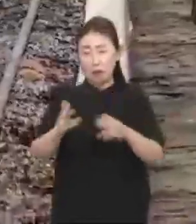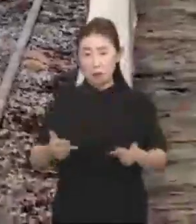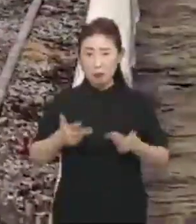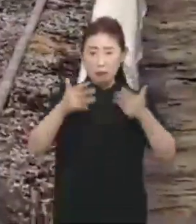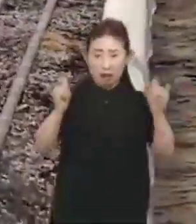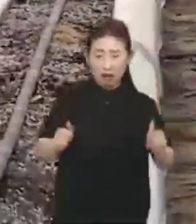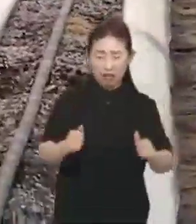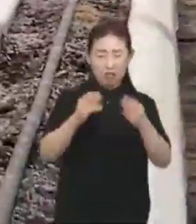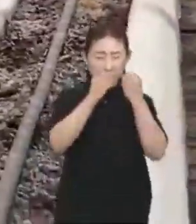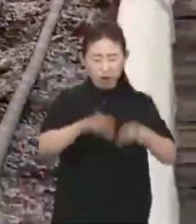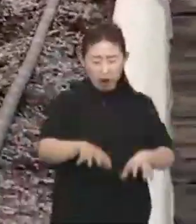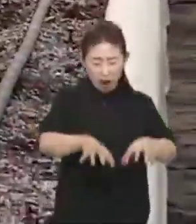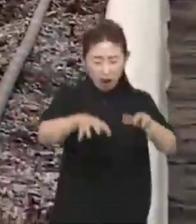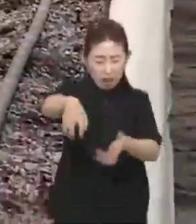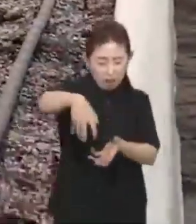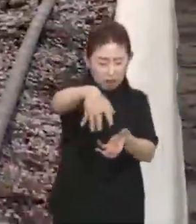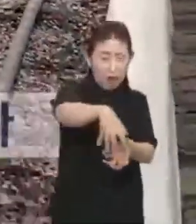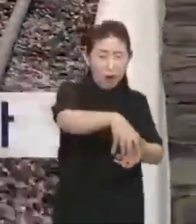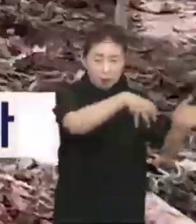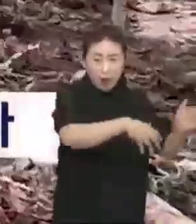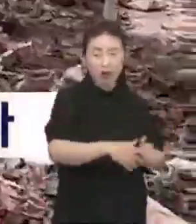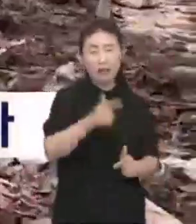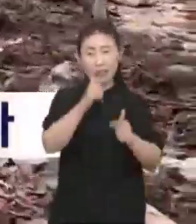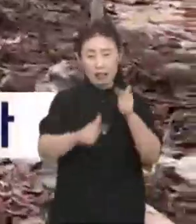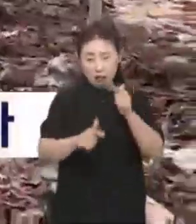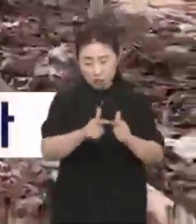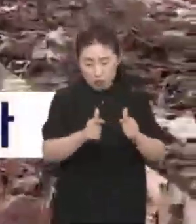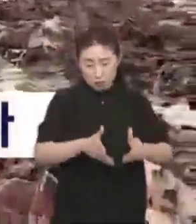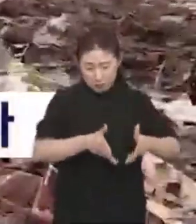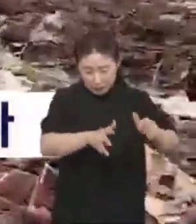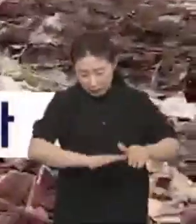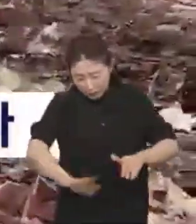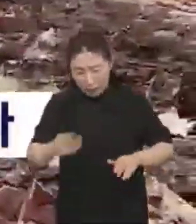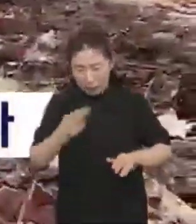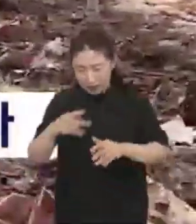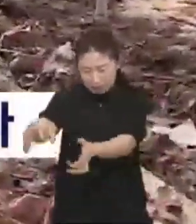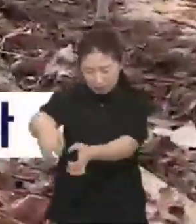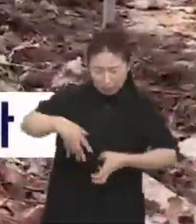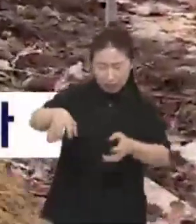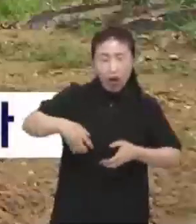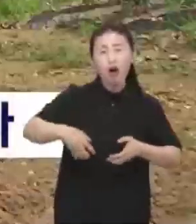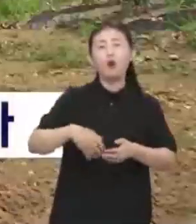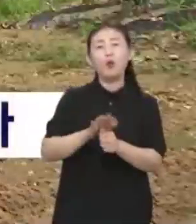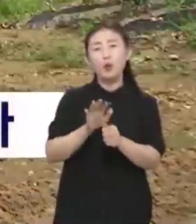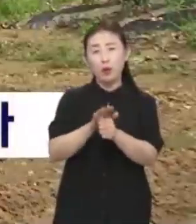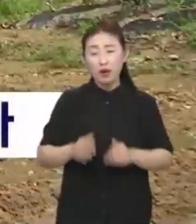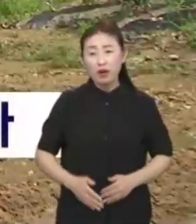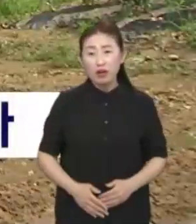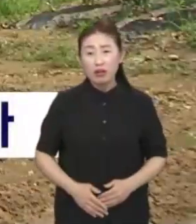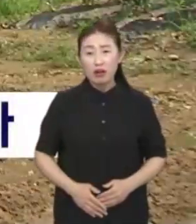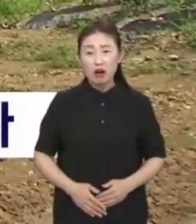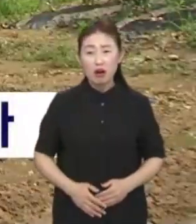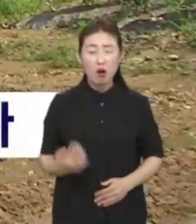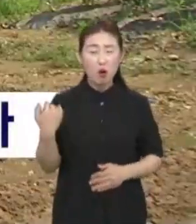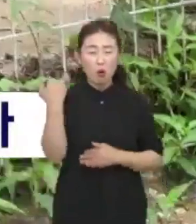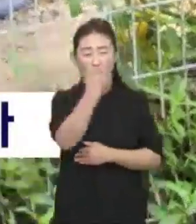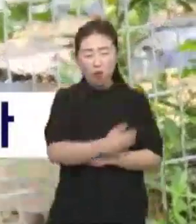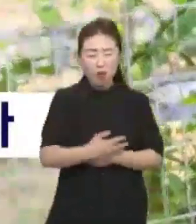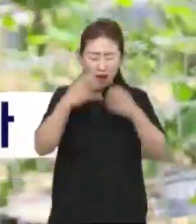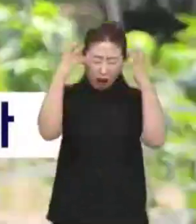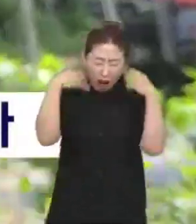쌓인 퇴비를 치우고 나무 밑에 씌운 덮개를 제거하며 침수의 흔적을 치워나갑니다. 온몸이 땀으로 흠뻑 젖은